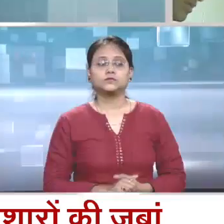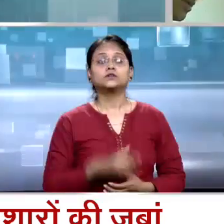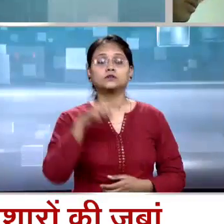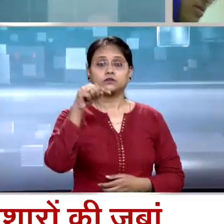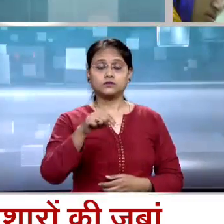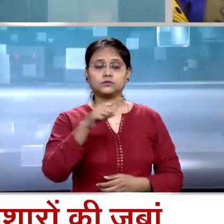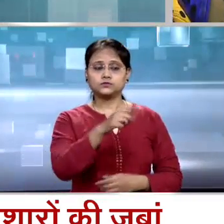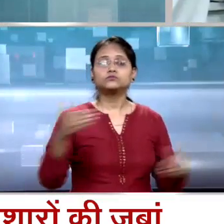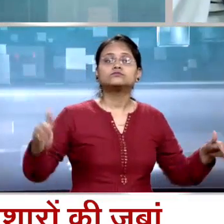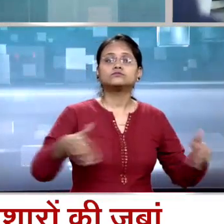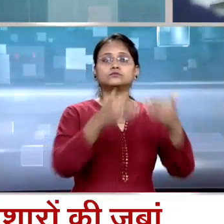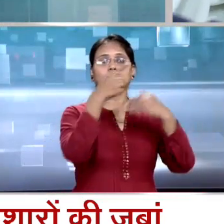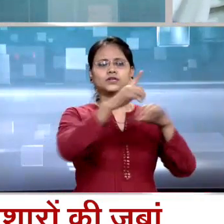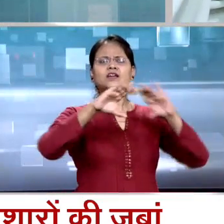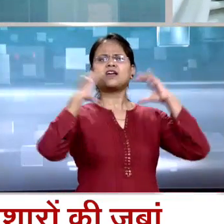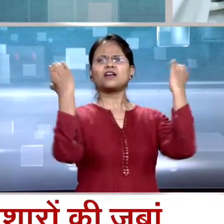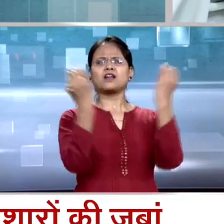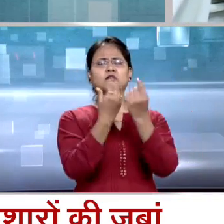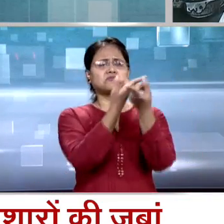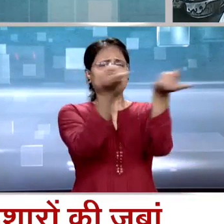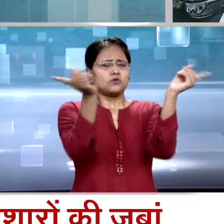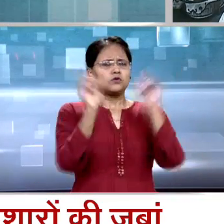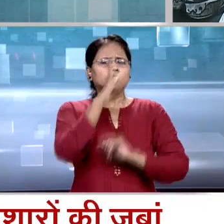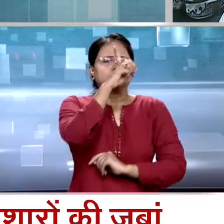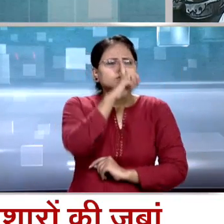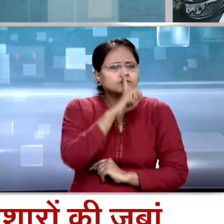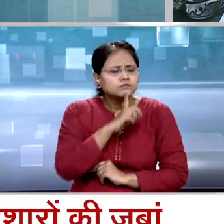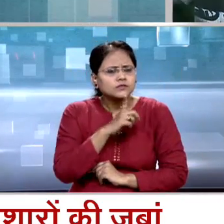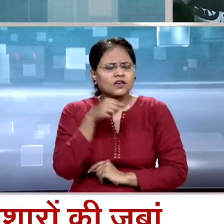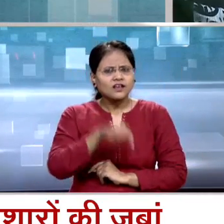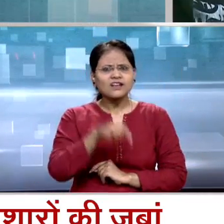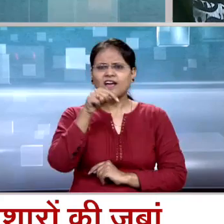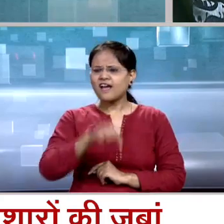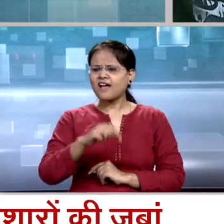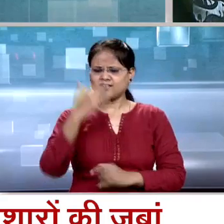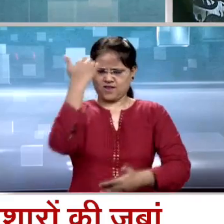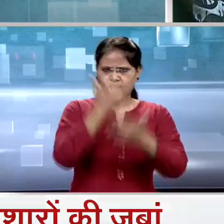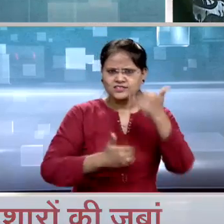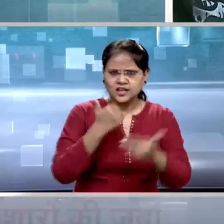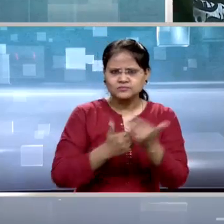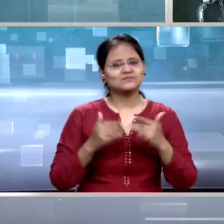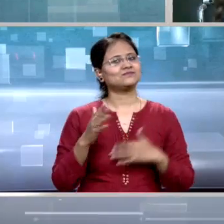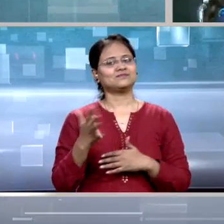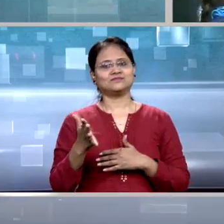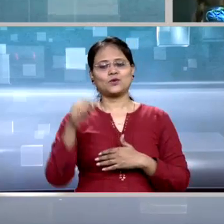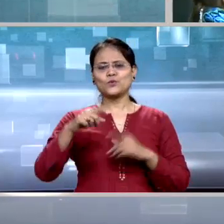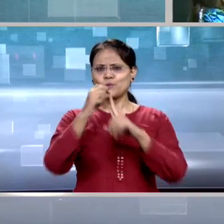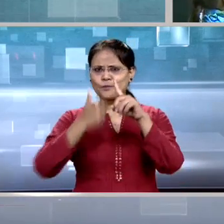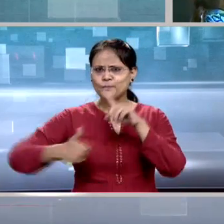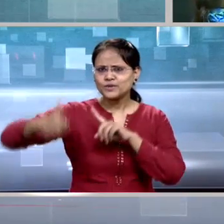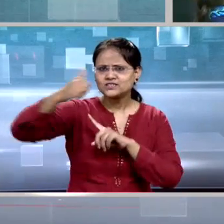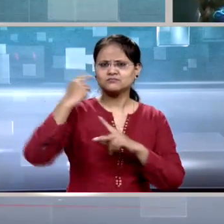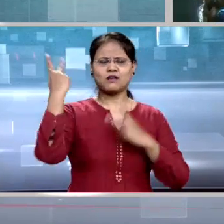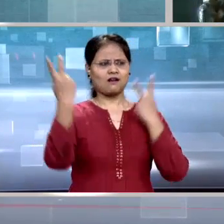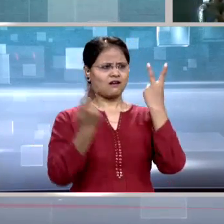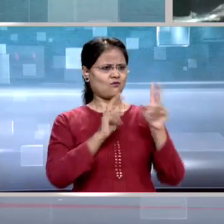अब आप इनसे मिलिए। इस क्लासरूम में सन्नाटा पसरा हुआ है, लेकिन ना तो आज कोई एग्जाम है और ना ही कोई